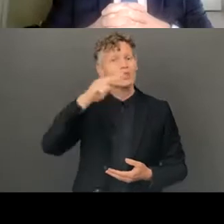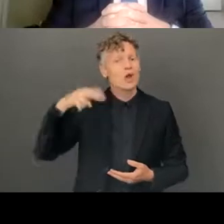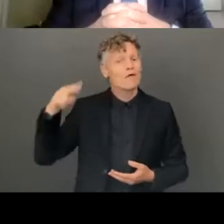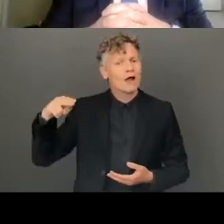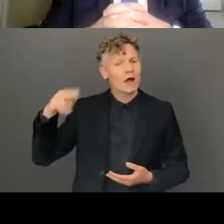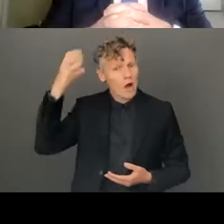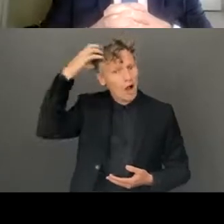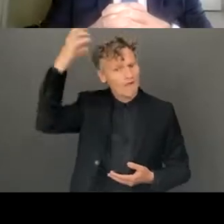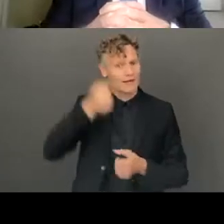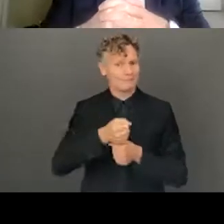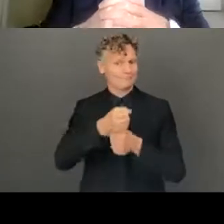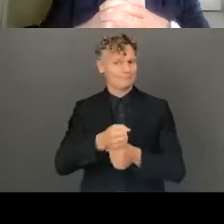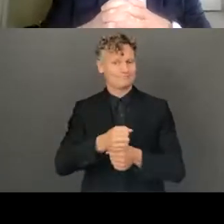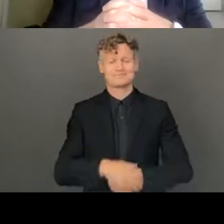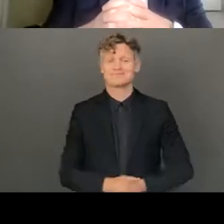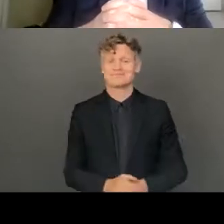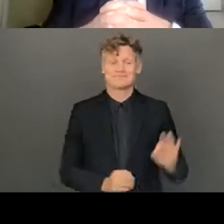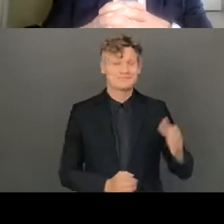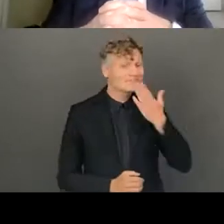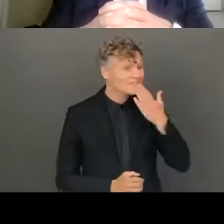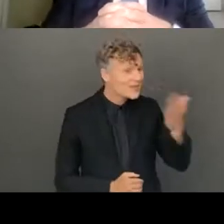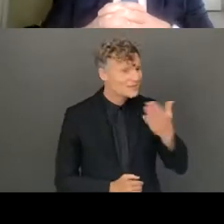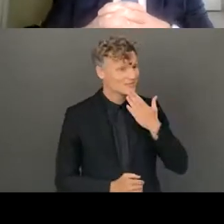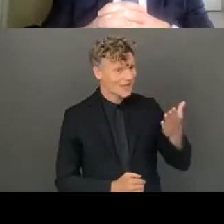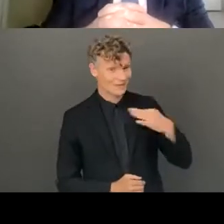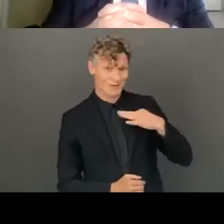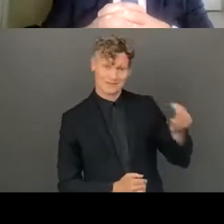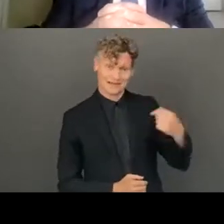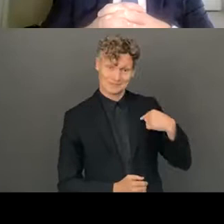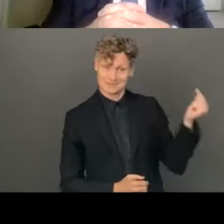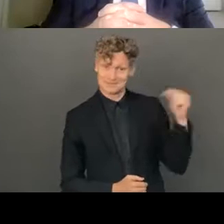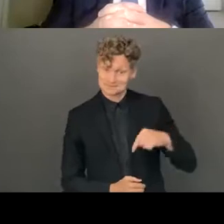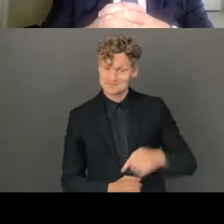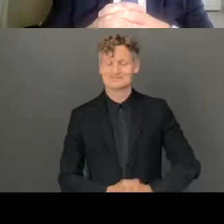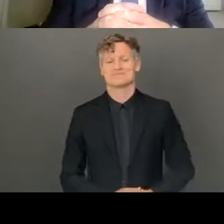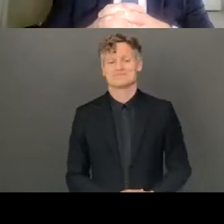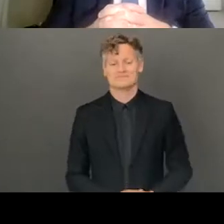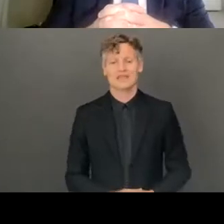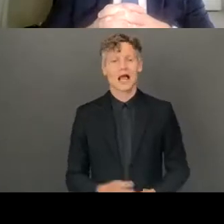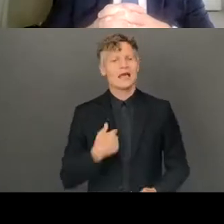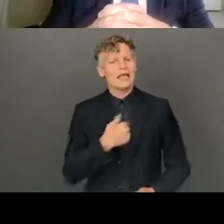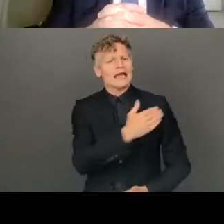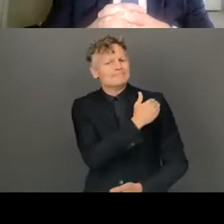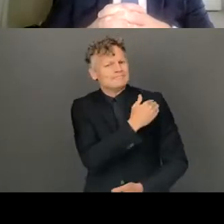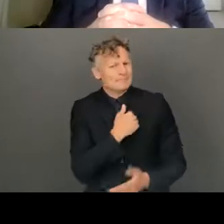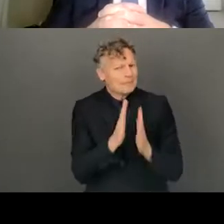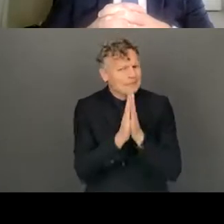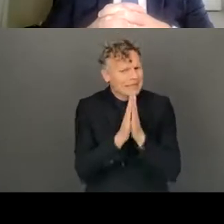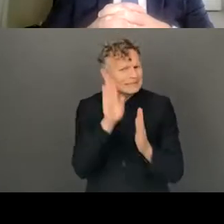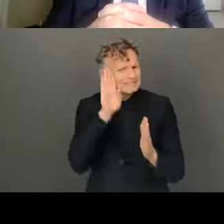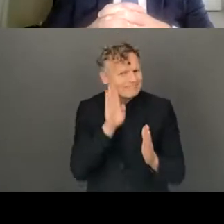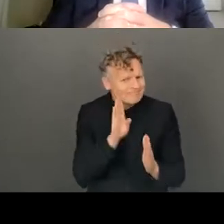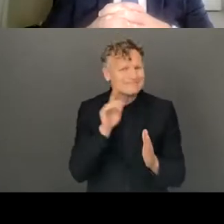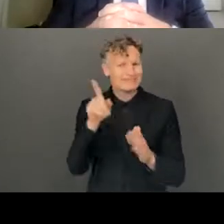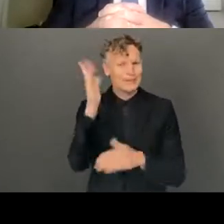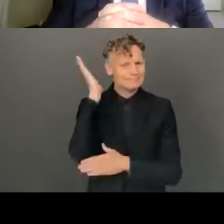Merci beaucoup et merci de m'avoir invité à ce forum. On m'a demandé de parler du